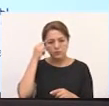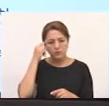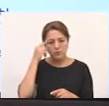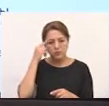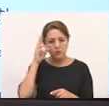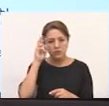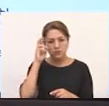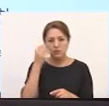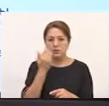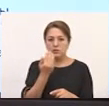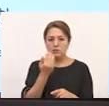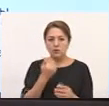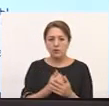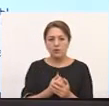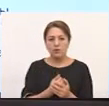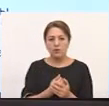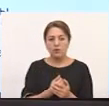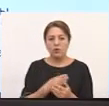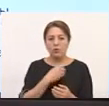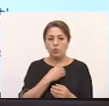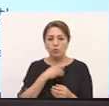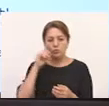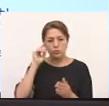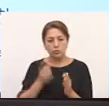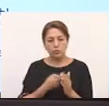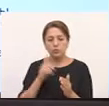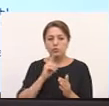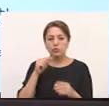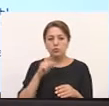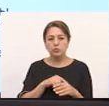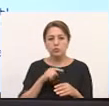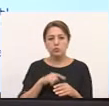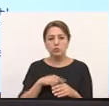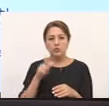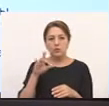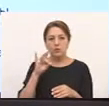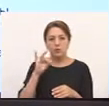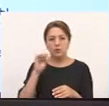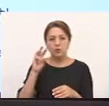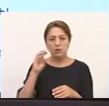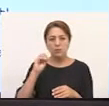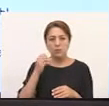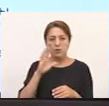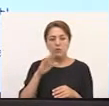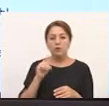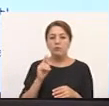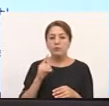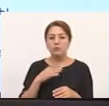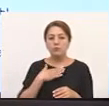тебе? Хочет узнать Пугачев, что чувствует Гринев. Почему ему это так